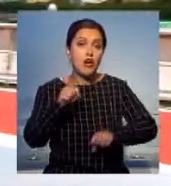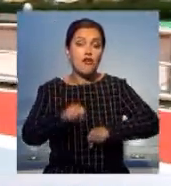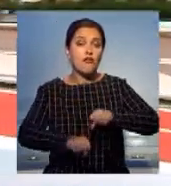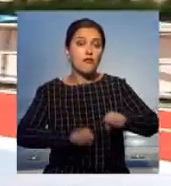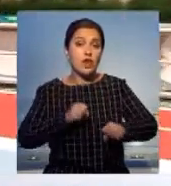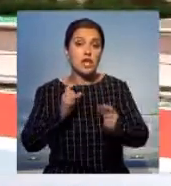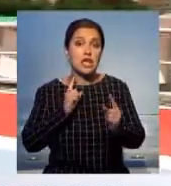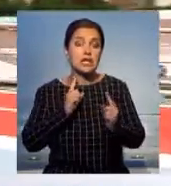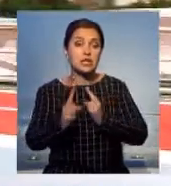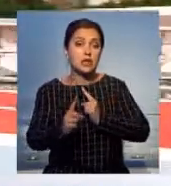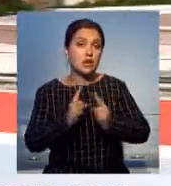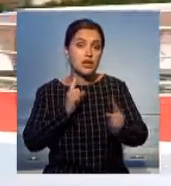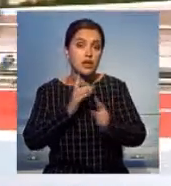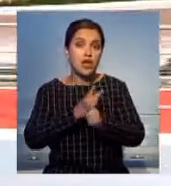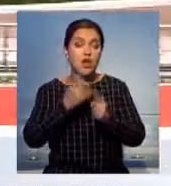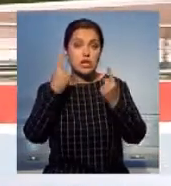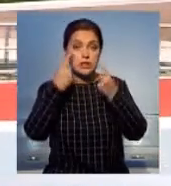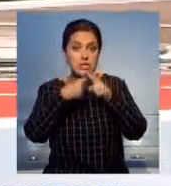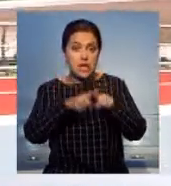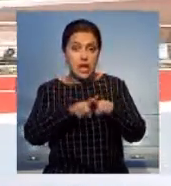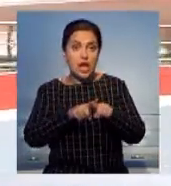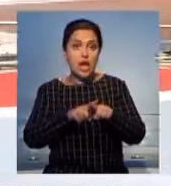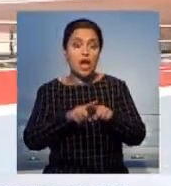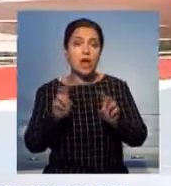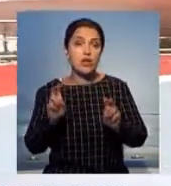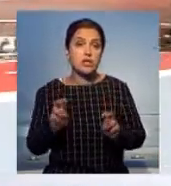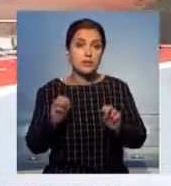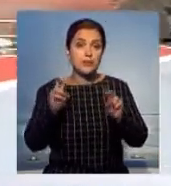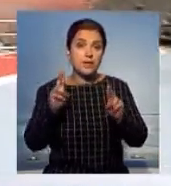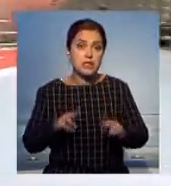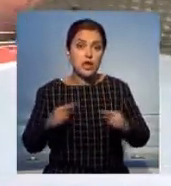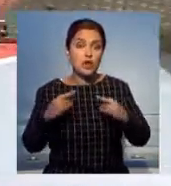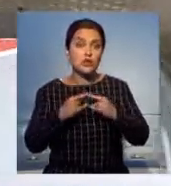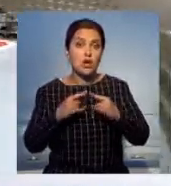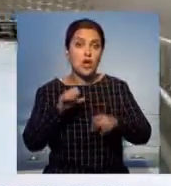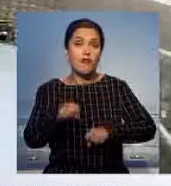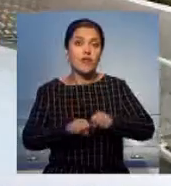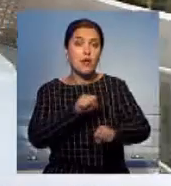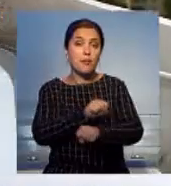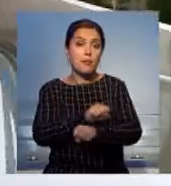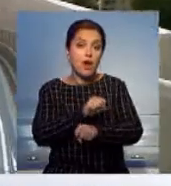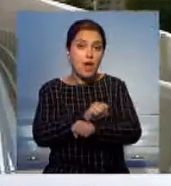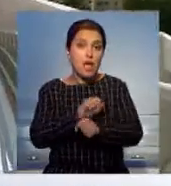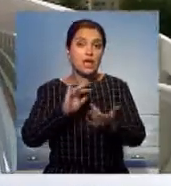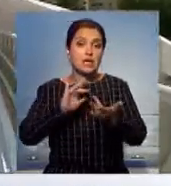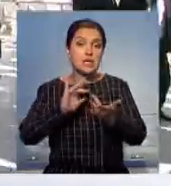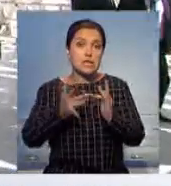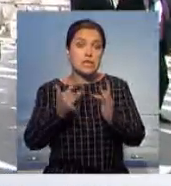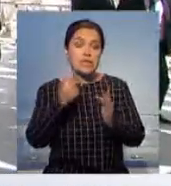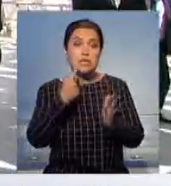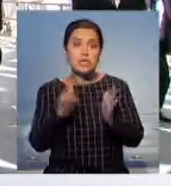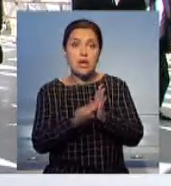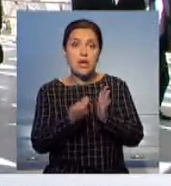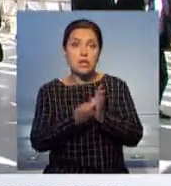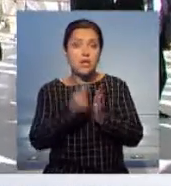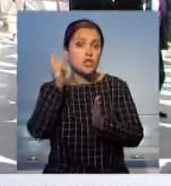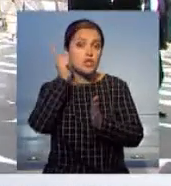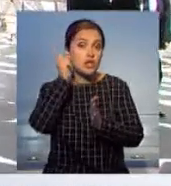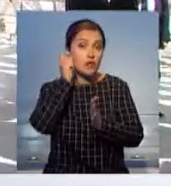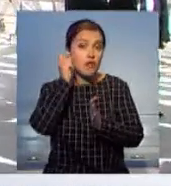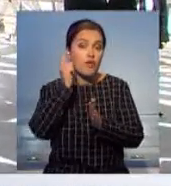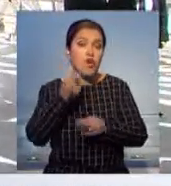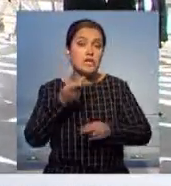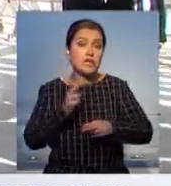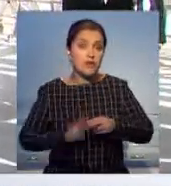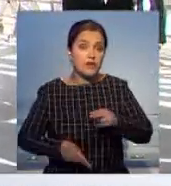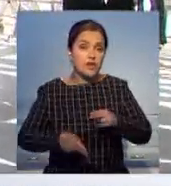оснащены умными технологиями, скамейками со специальными столиками и велопарковками, Wi-Fi и зарядками для телефонов. В завершение осмотра